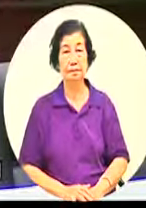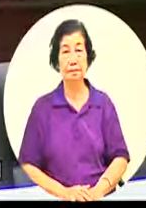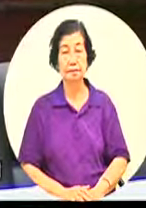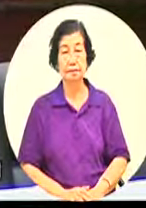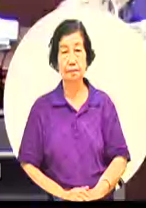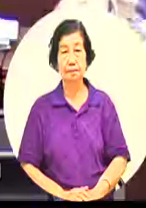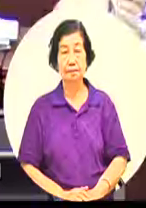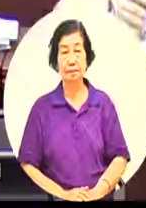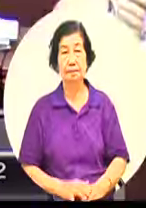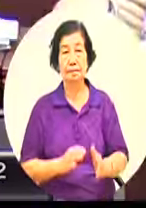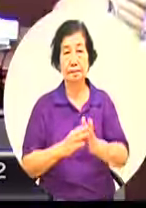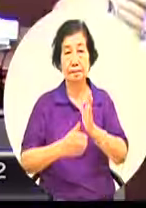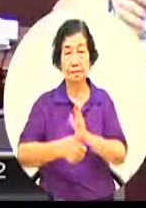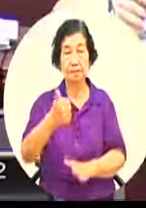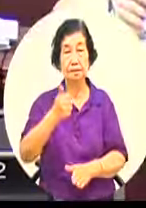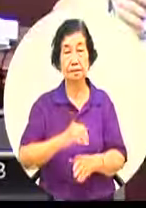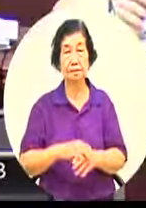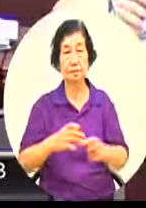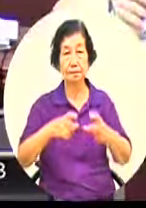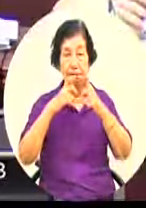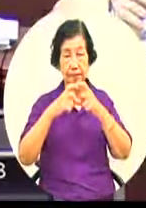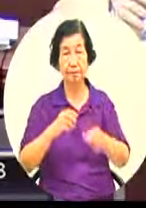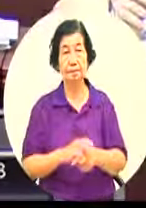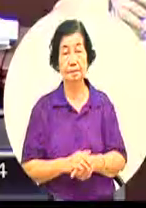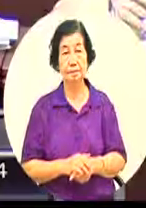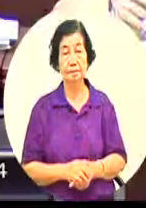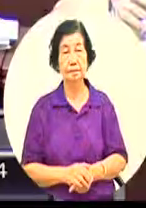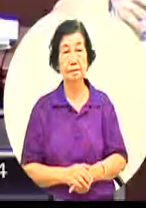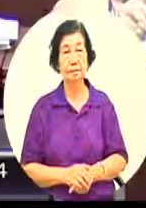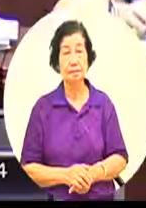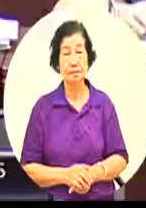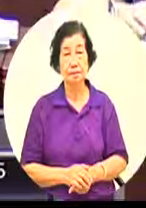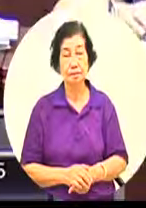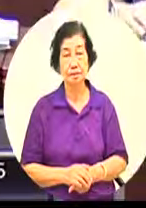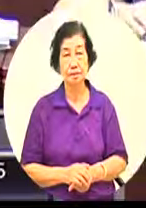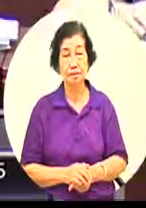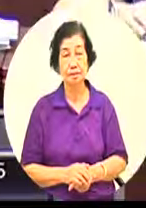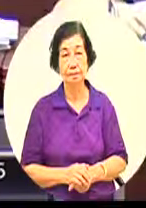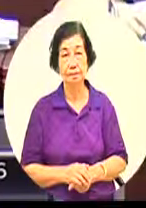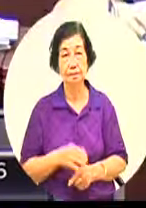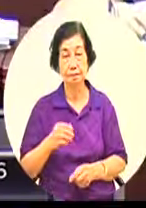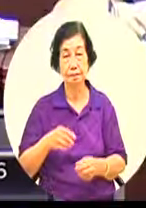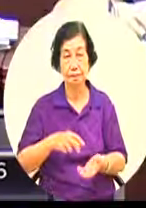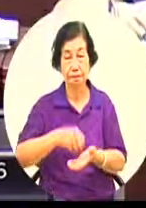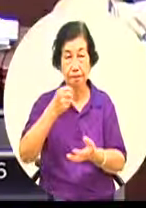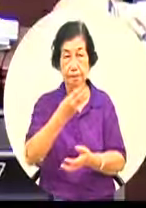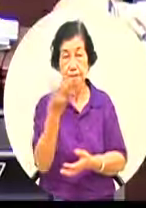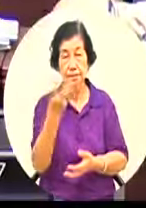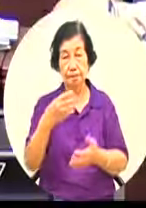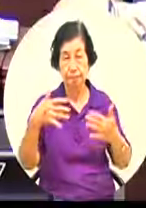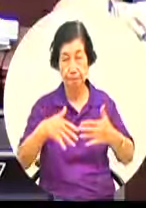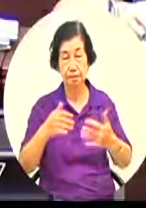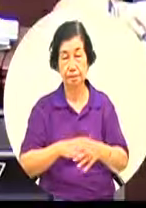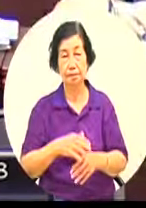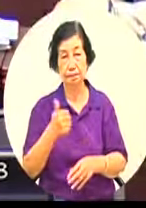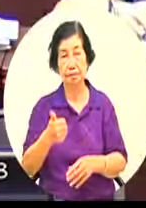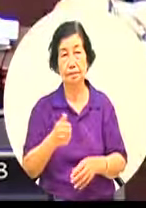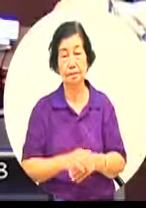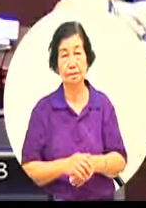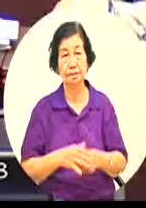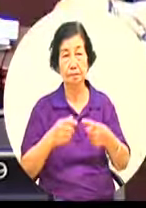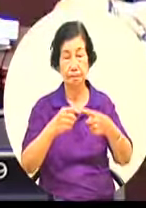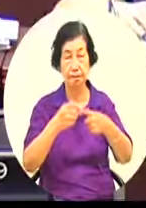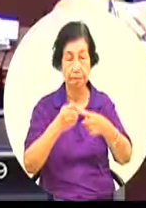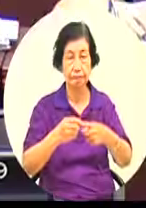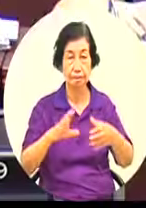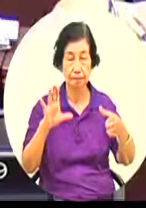请局长回答。 我们非常谢谢郑议员哦，提了三个问题，其实都非常好的这个想法。第一个是跟文藻